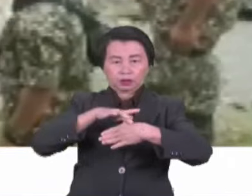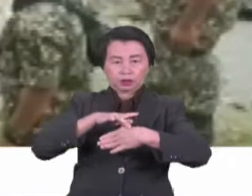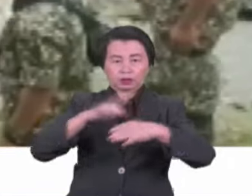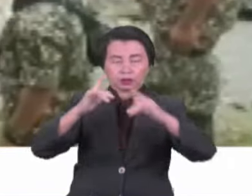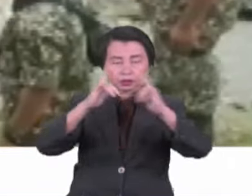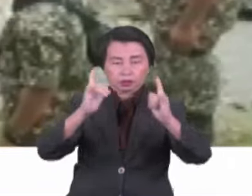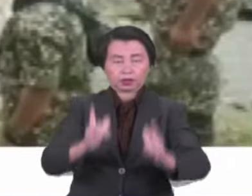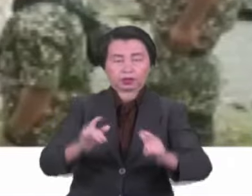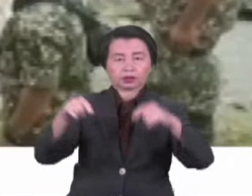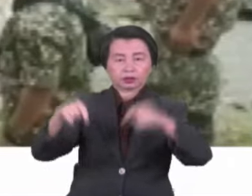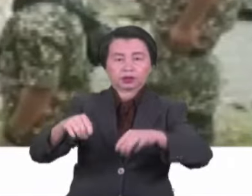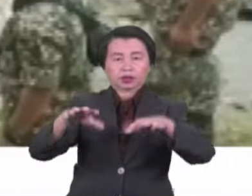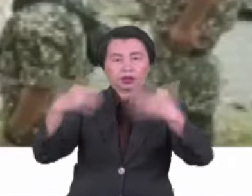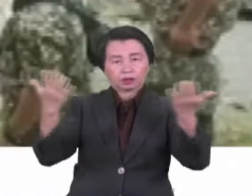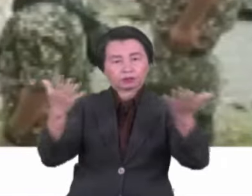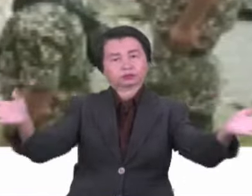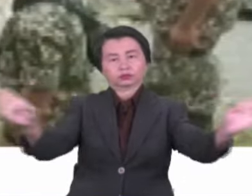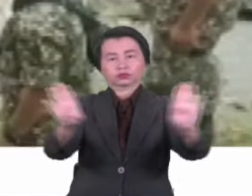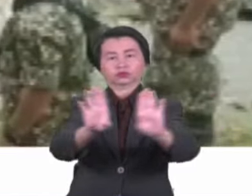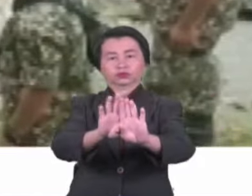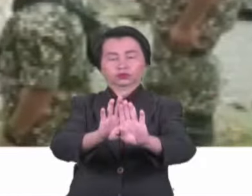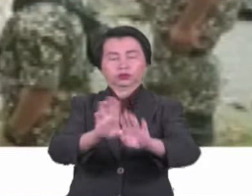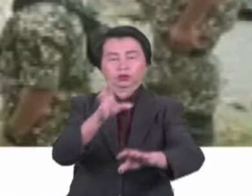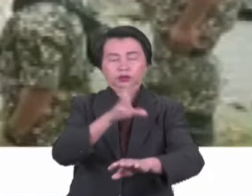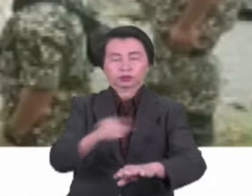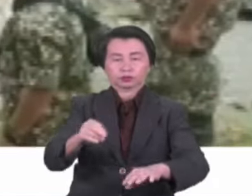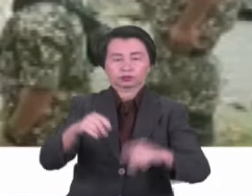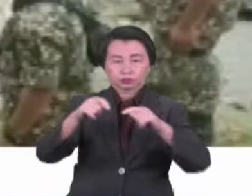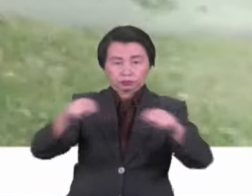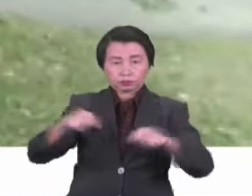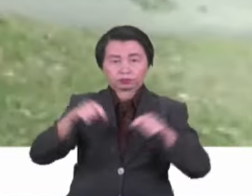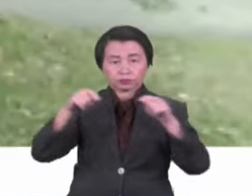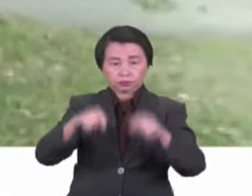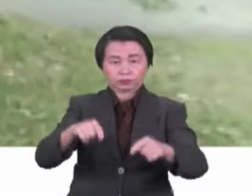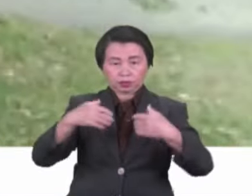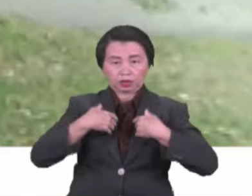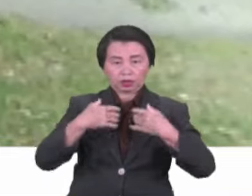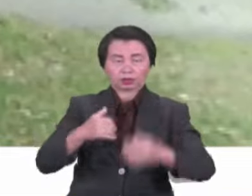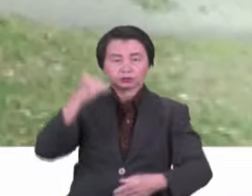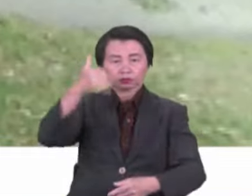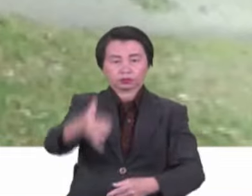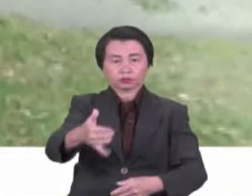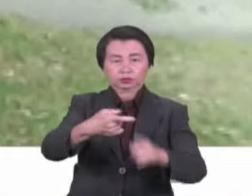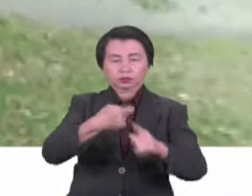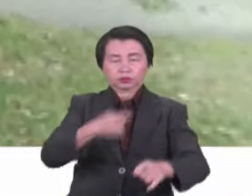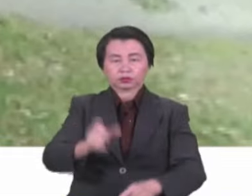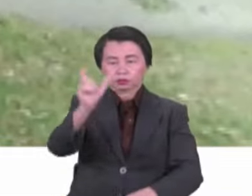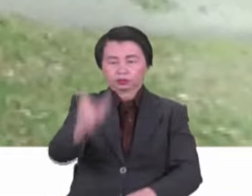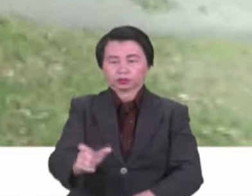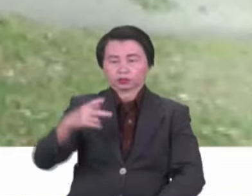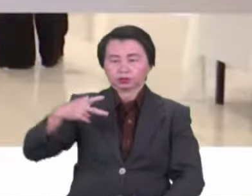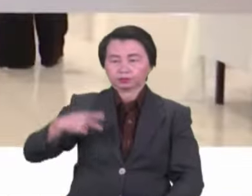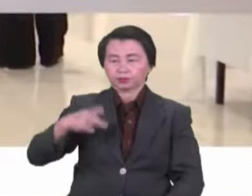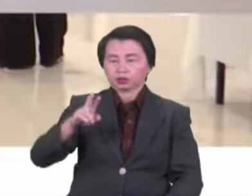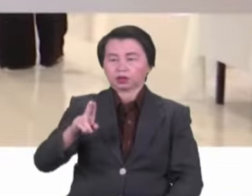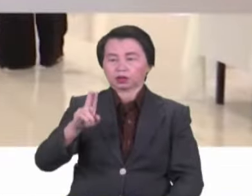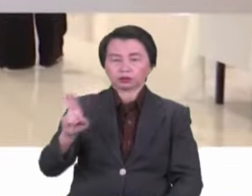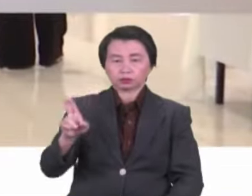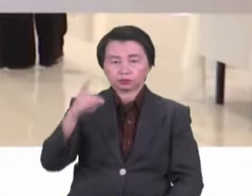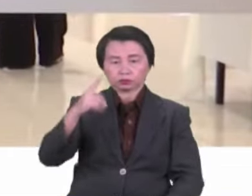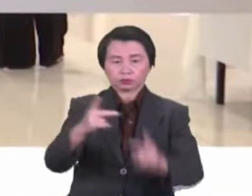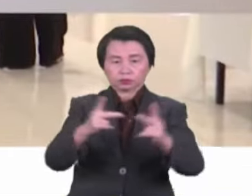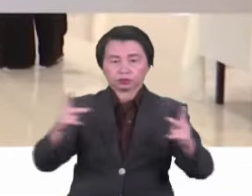Kem Segenting ini baru sahaja melabuhkan tirainya dan di lokasi ini juga turut menerima kunjungan daripada calon PRU-15